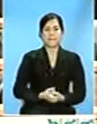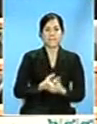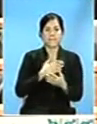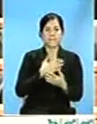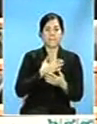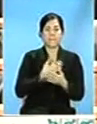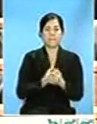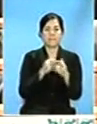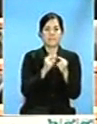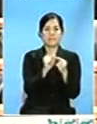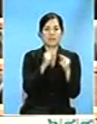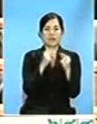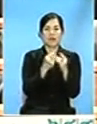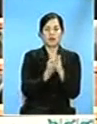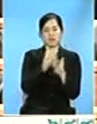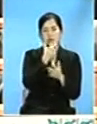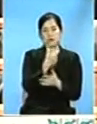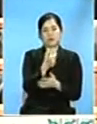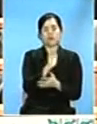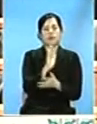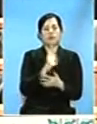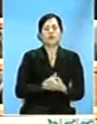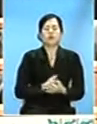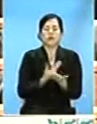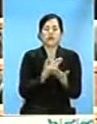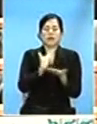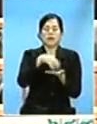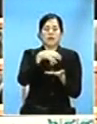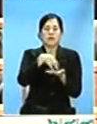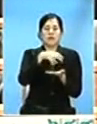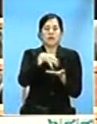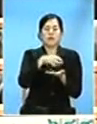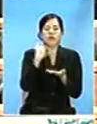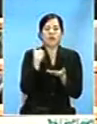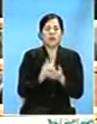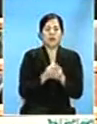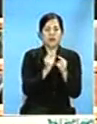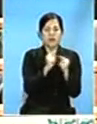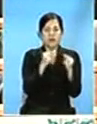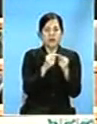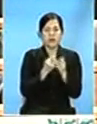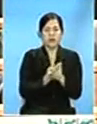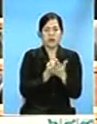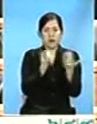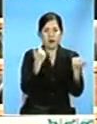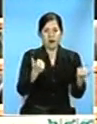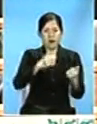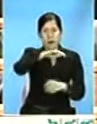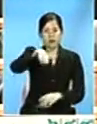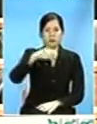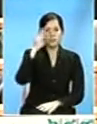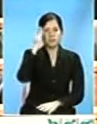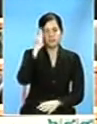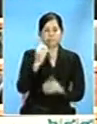คงจะไม่พูดมากไปกว่านี้แล้วนะครับเพราะว่าก็เป็นที่ทราบดีนะครับว่าเรา